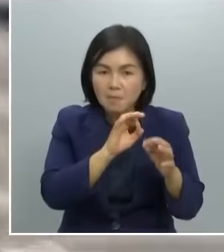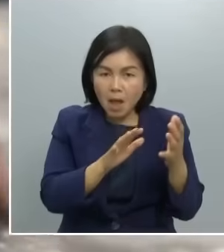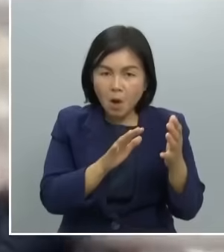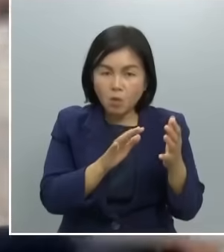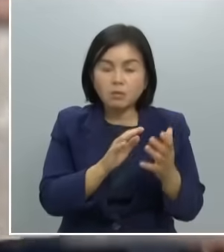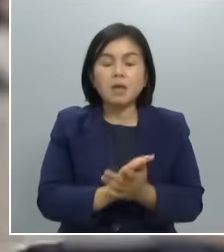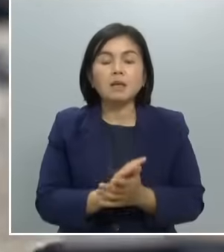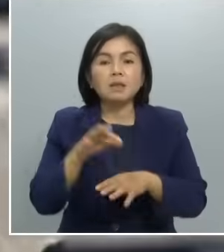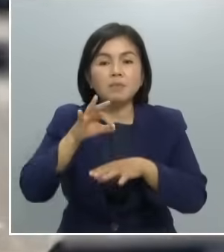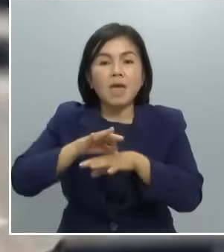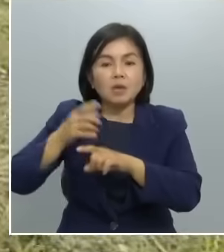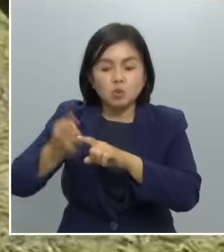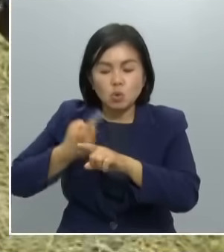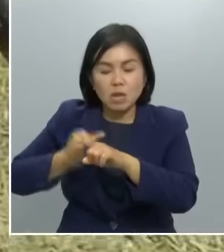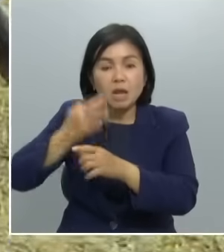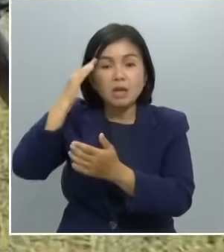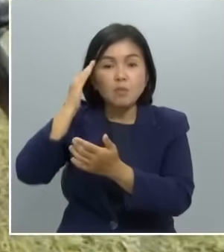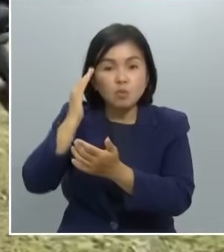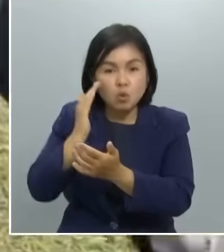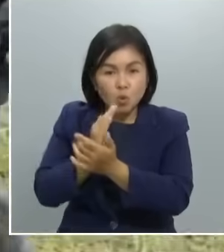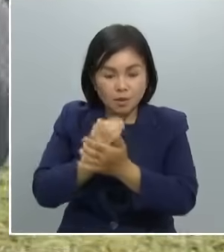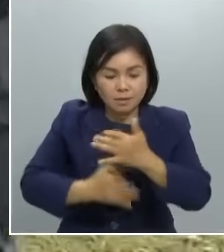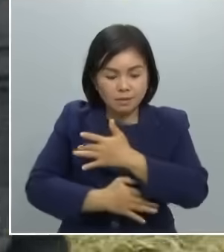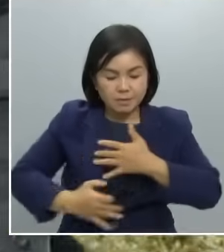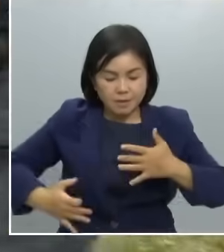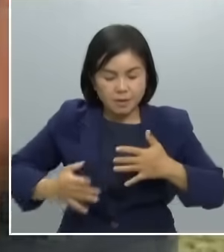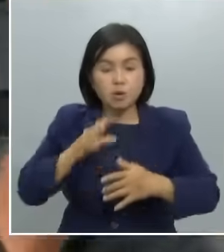ของรักษาราชการแทนผู้บัญชาการตำรวจตระเวนชายแดนค่ะ